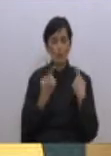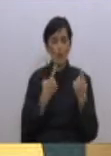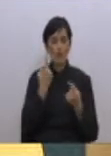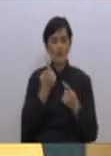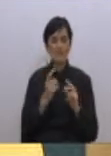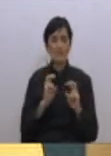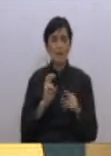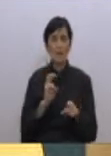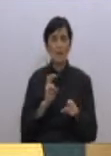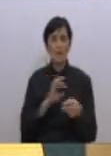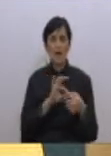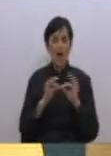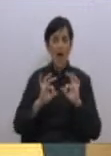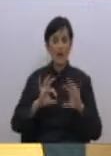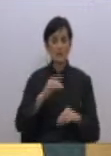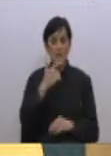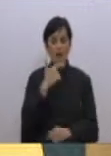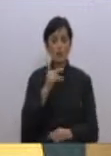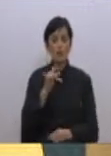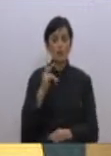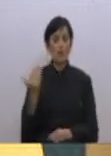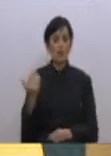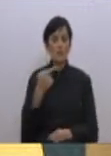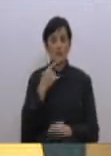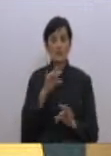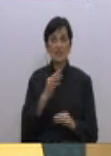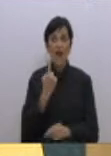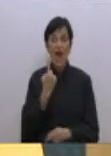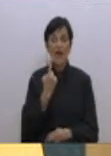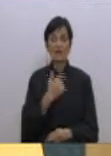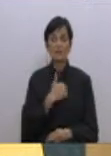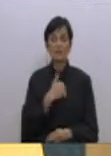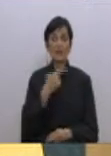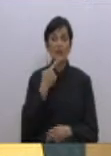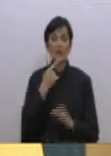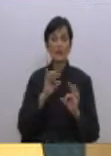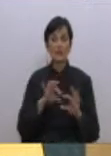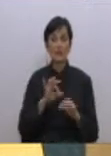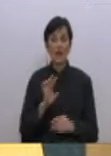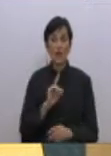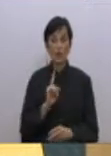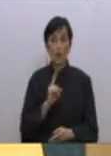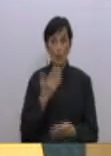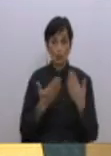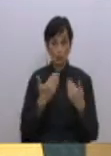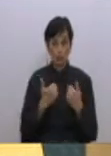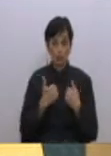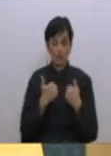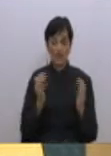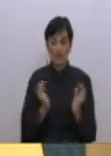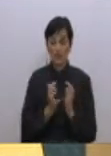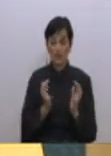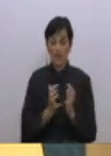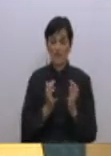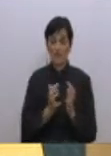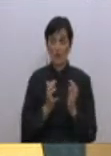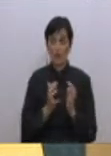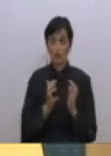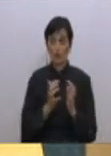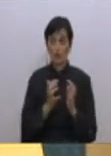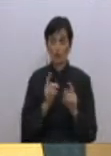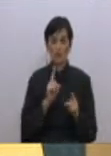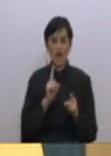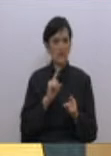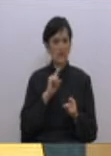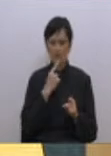იმ აღწერაზე, რაც ბატონო გიორგი თქვა. ერთი მინდა ვთქვა, რომ თუ ჩვენ შევინარჩუნებთ, რაც